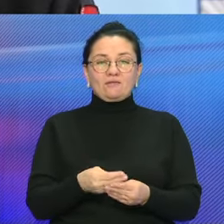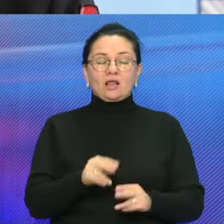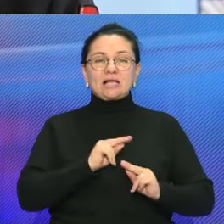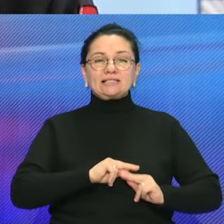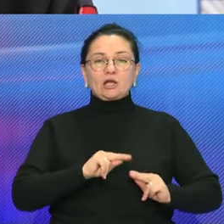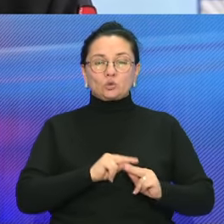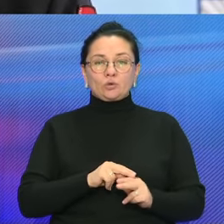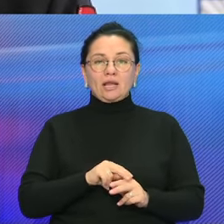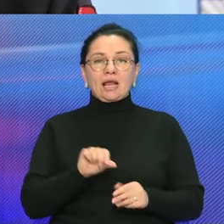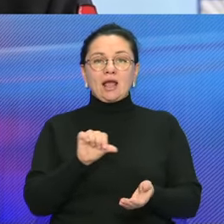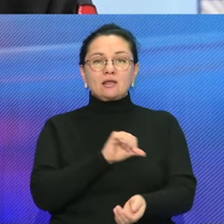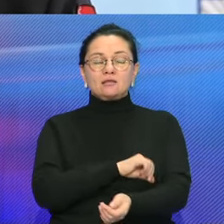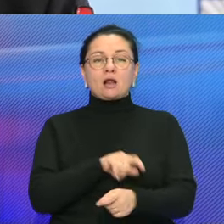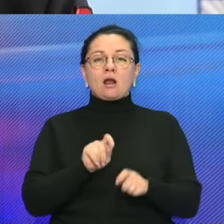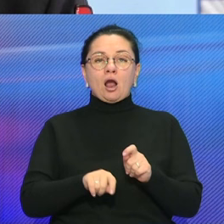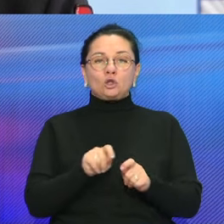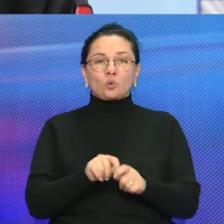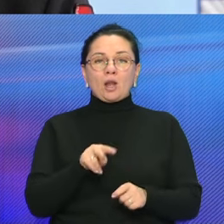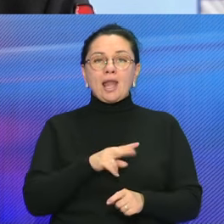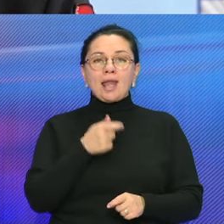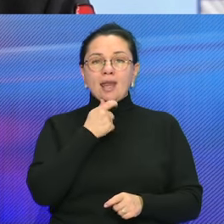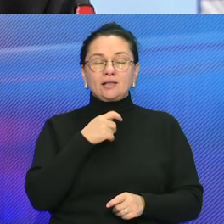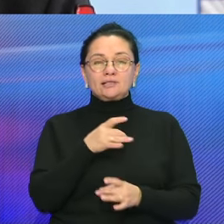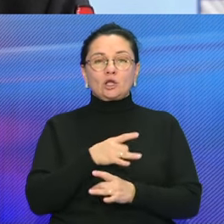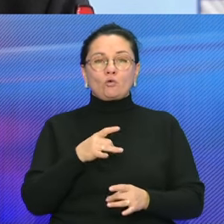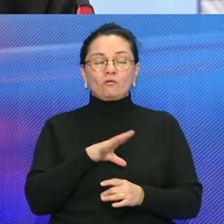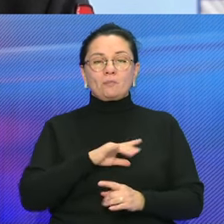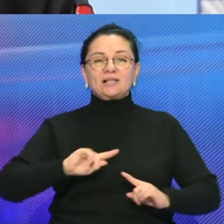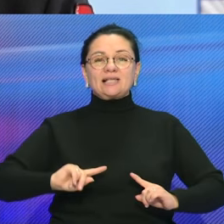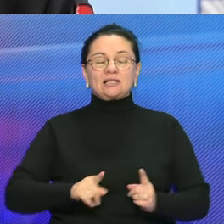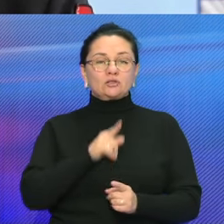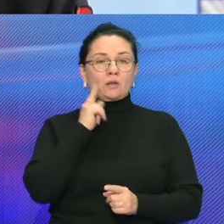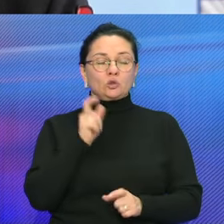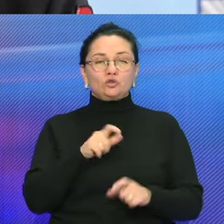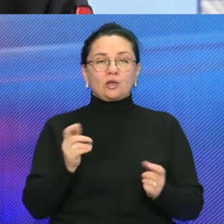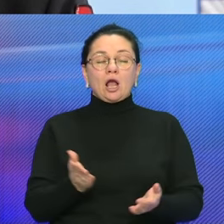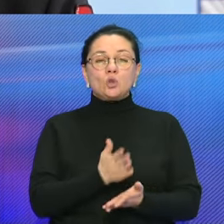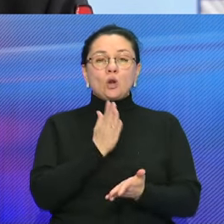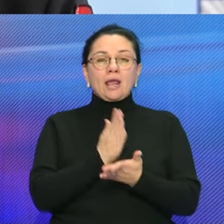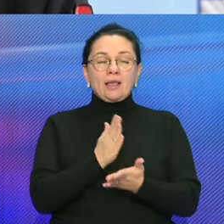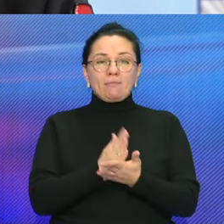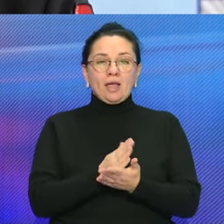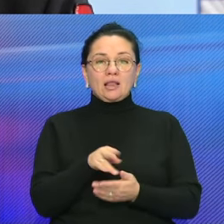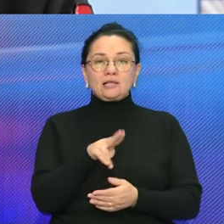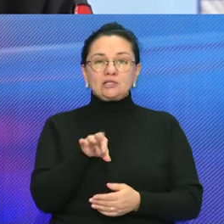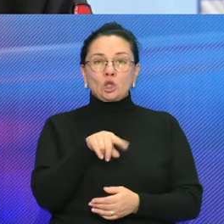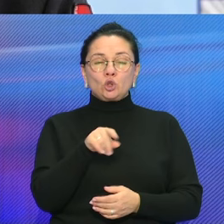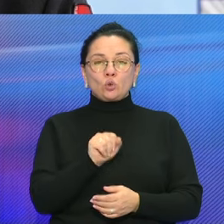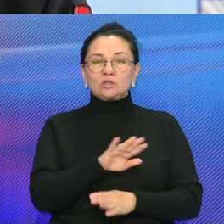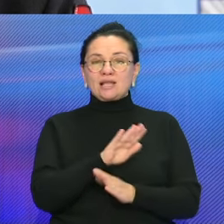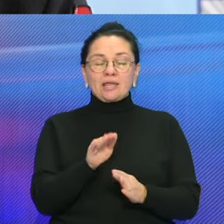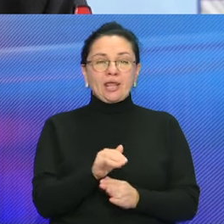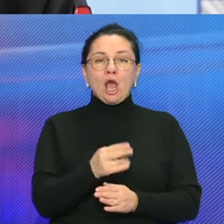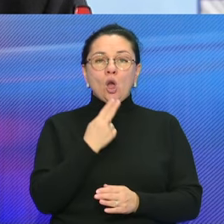Сотрудниками наркоконтроля Ленинского РОВД был задержан молодой человек, у которого при себе имелась небольшая доза некурительного табачного